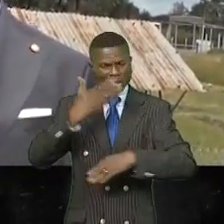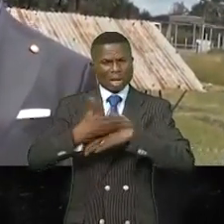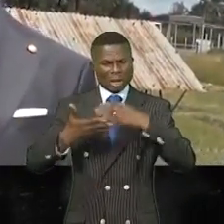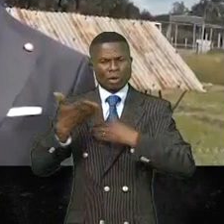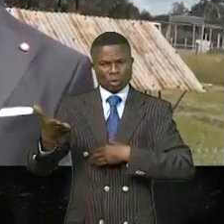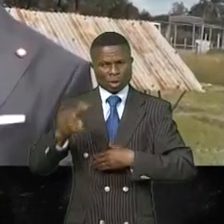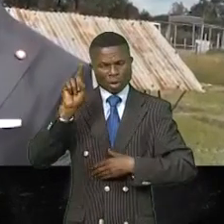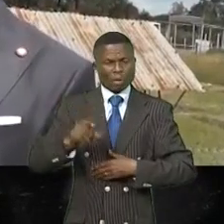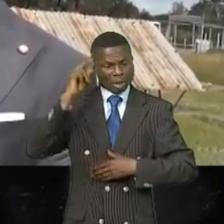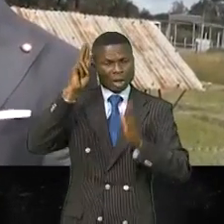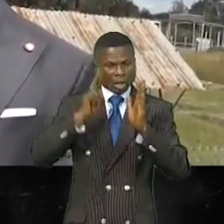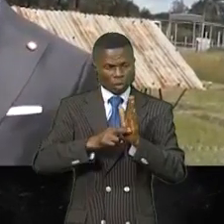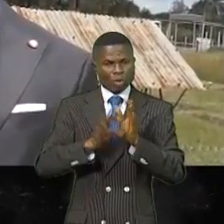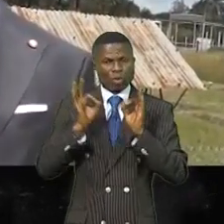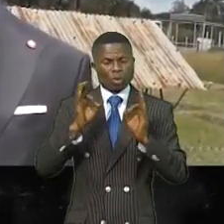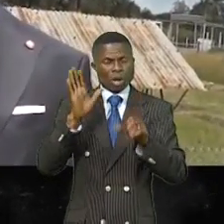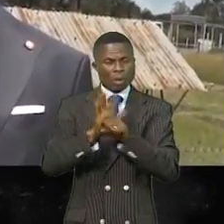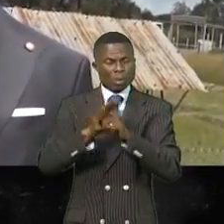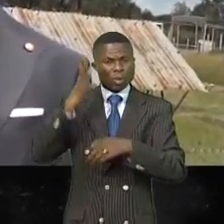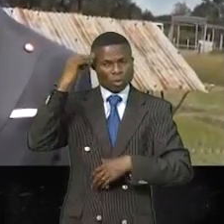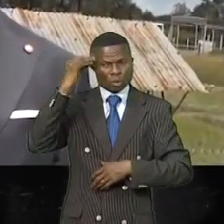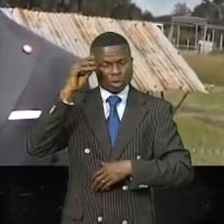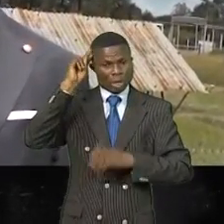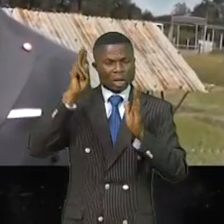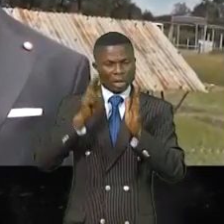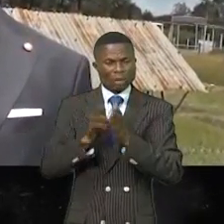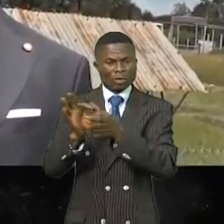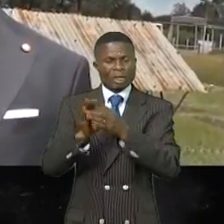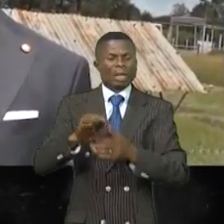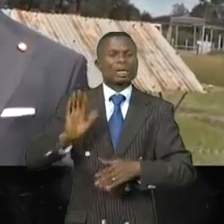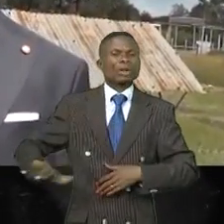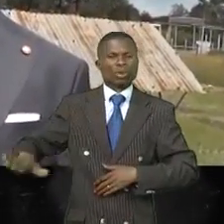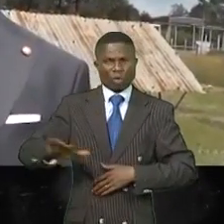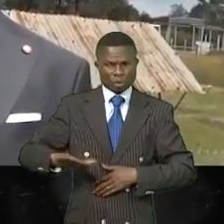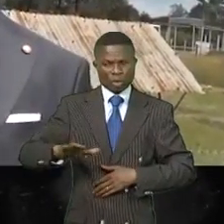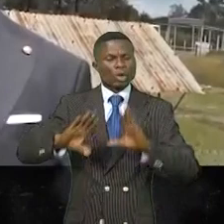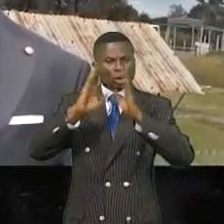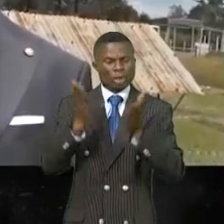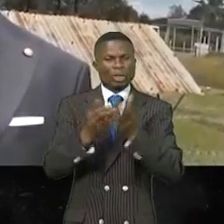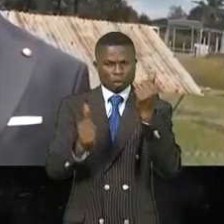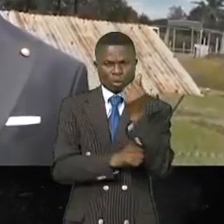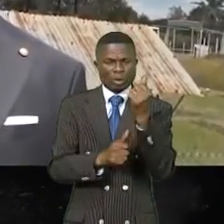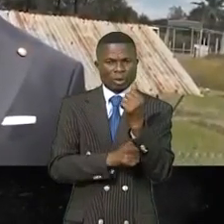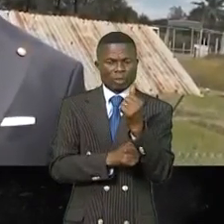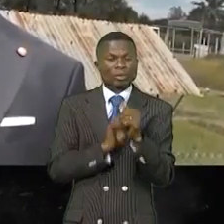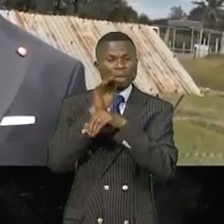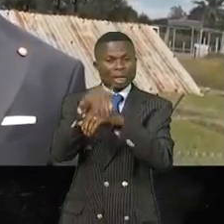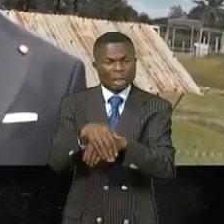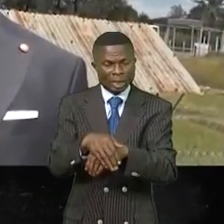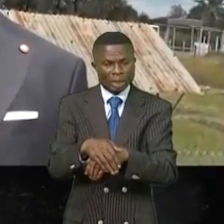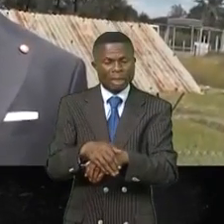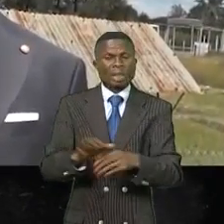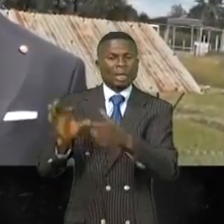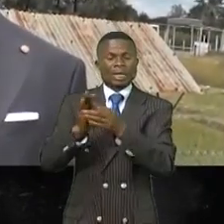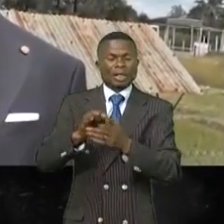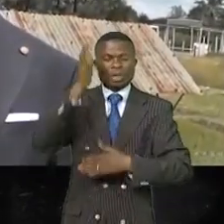que ce gouvernement, qui est un gouvernement d'espoir, parce qu'il est gouvernement d'Union nationale, et ici c'est tout le monde, ceux qui ont adhéré à l'Union sacrée se